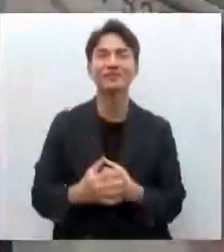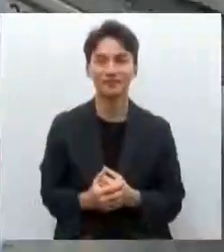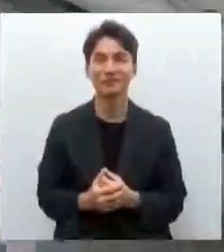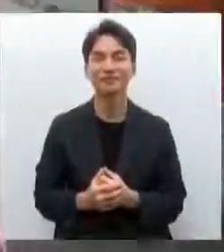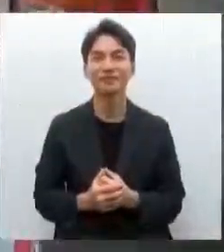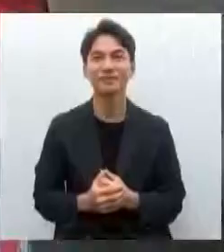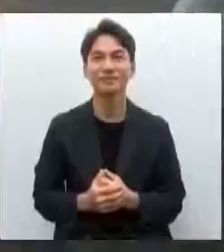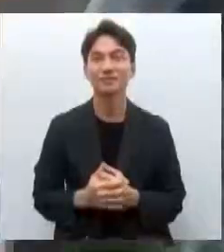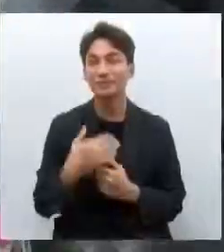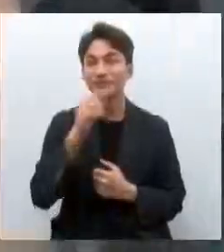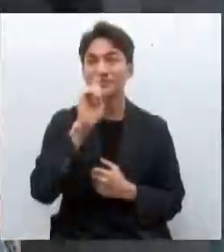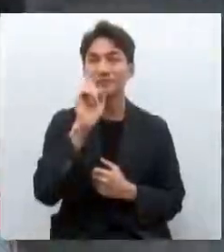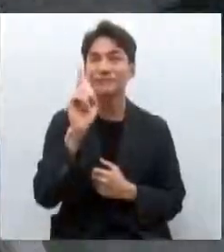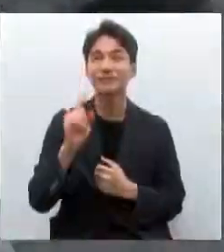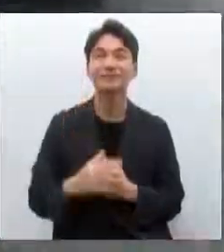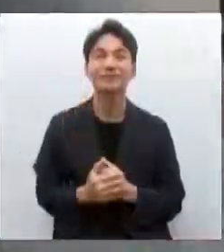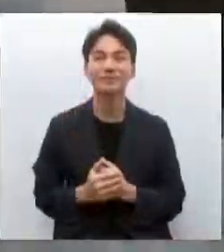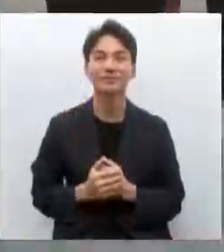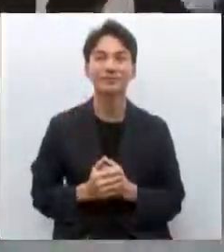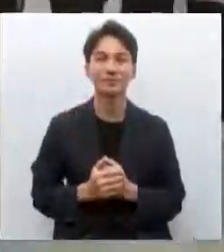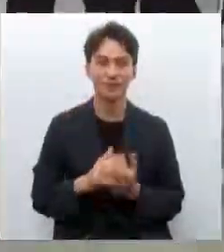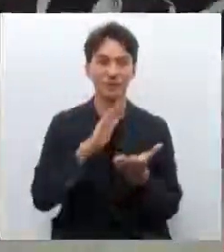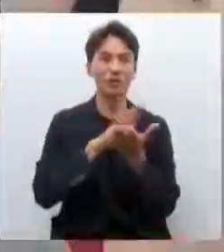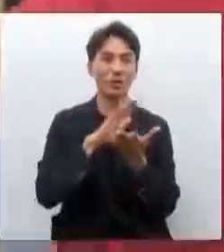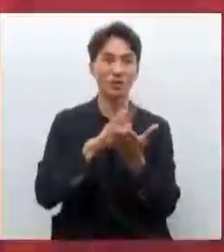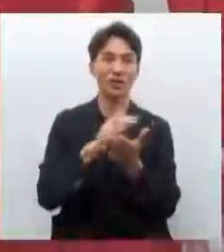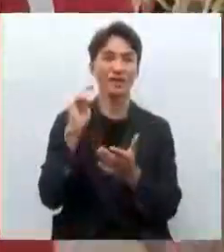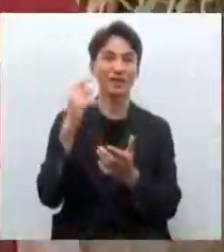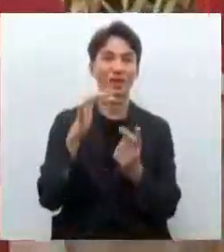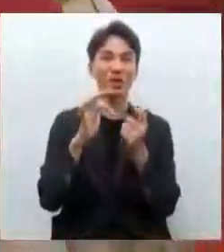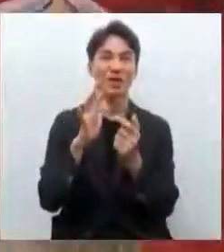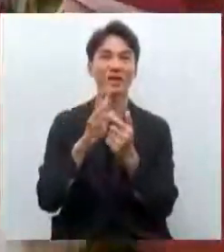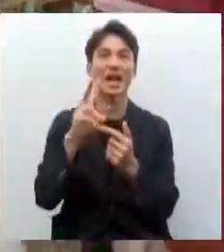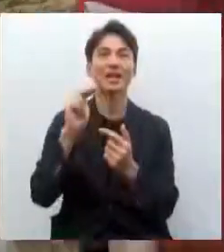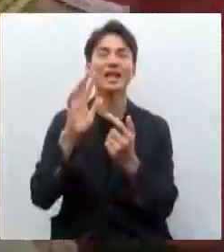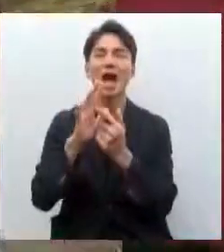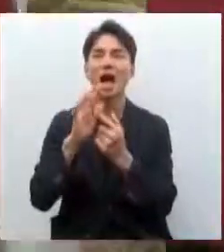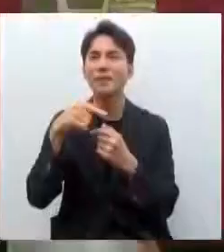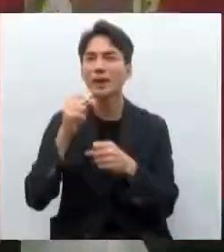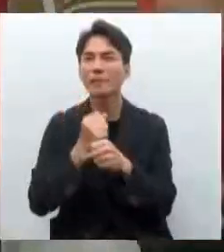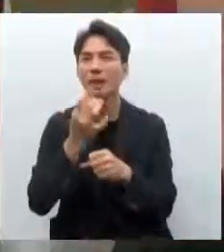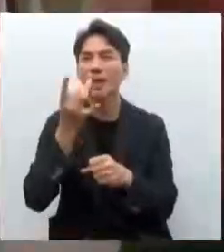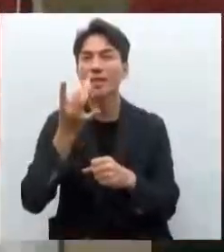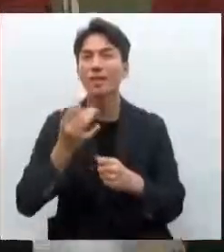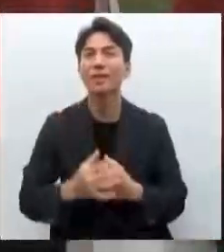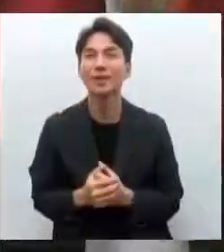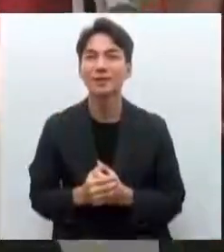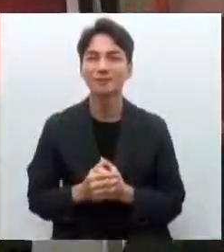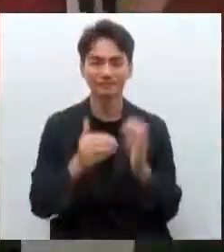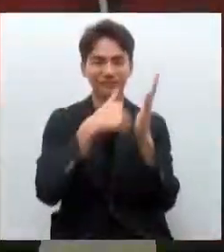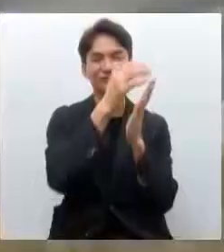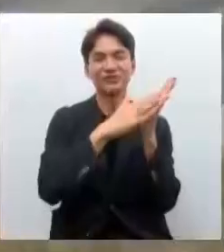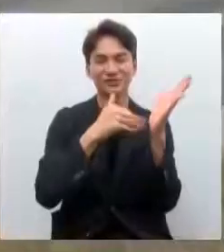ค่ะนี่ไปไหนคะ ไปโรงเรียนท่านาค่ะ โอ้จะไปทำอะไรกันคะจะไปทำอะไรกัน ไปทาสี